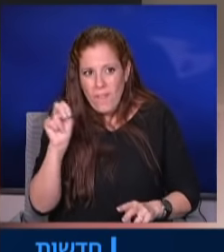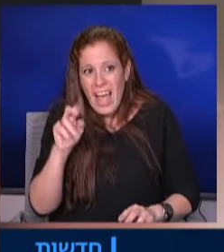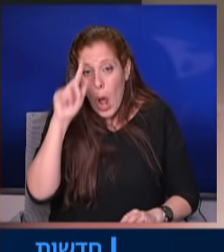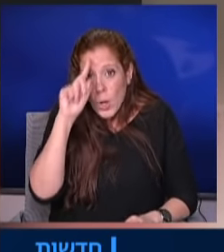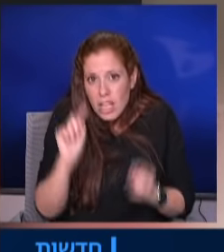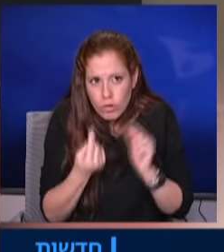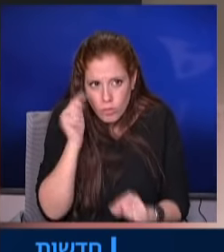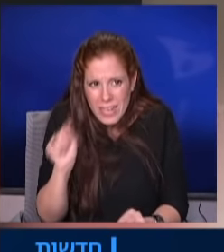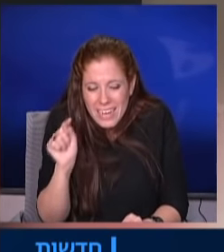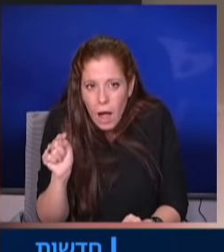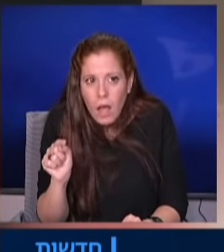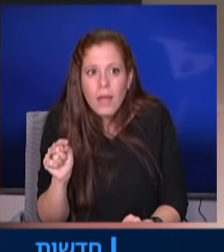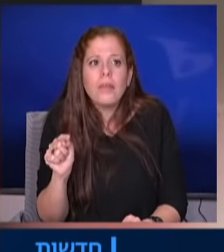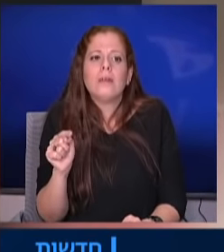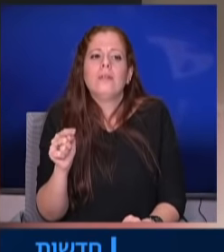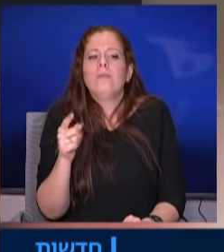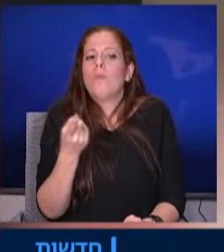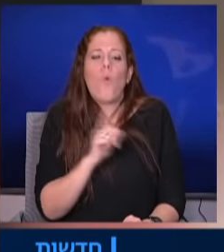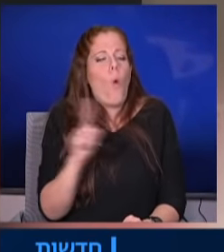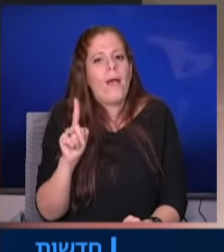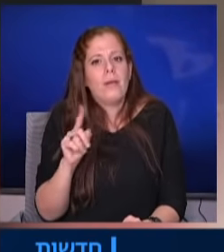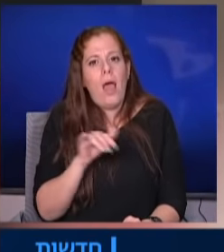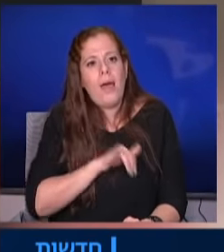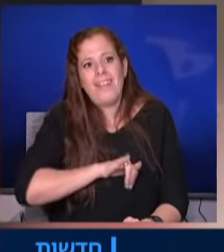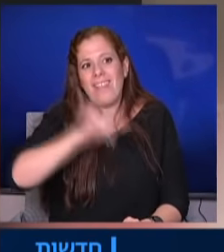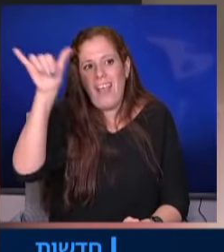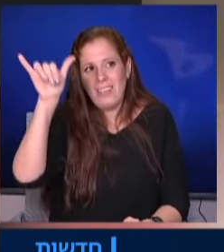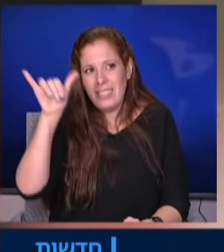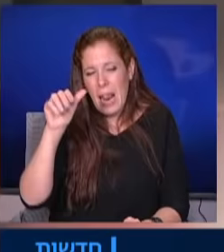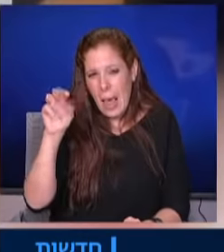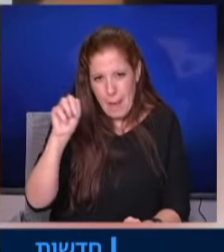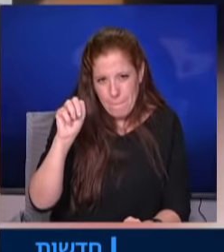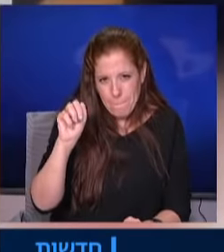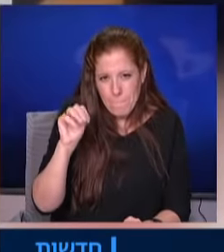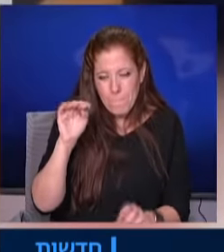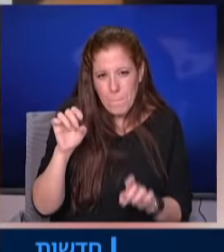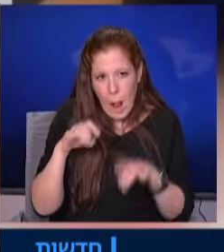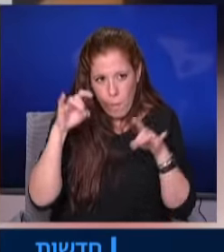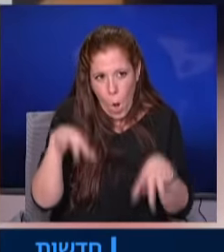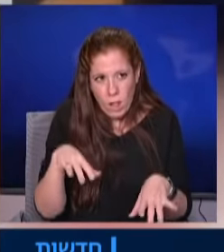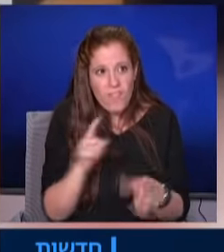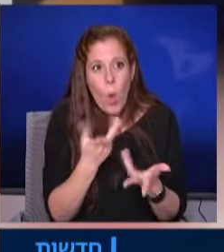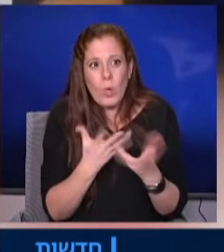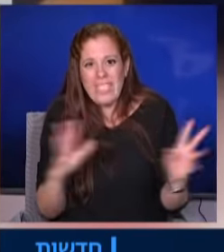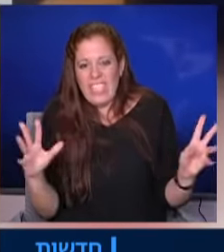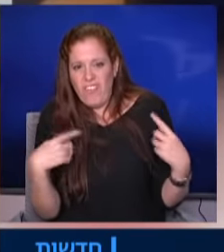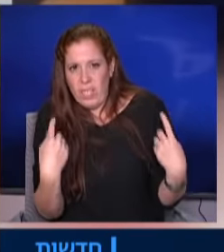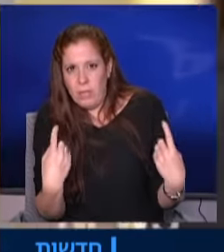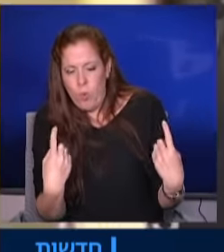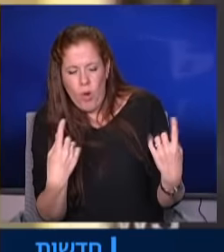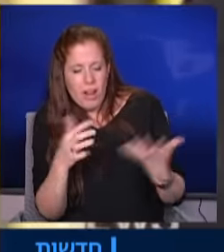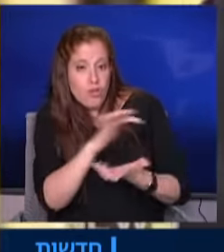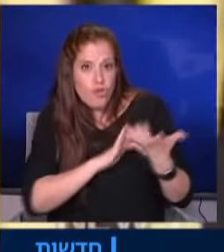that it was going to come to this, he wouldn't have boarded a flight to Melbourne and exposed himself to such a